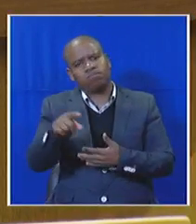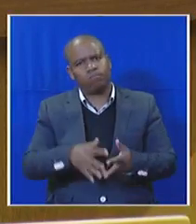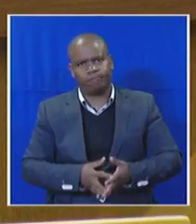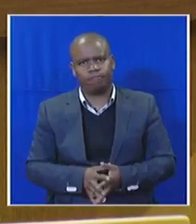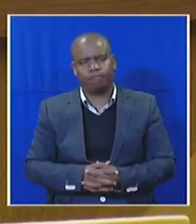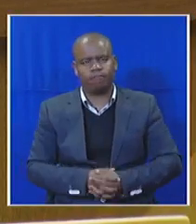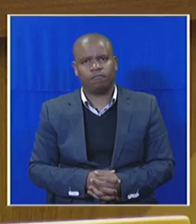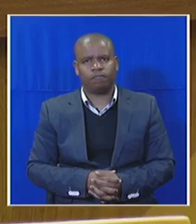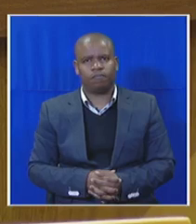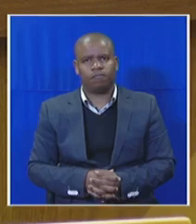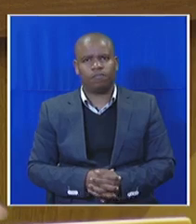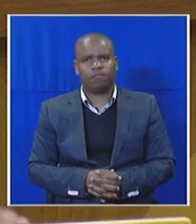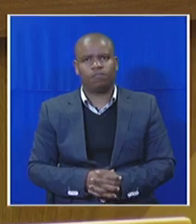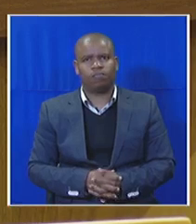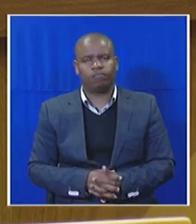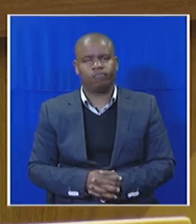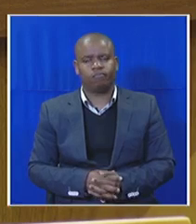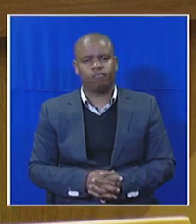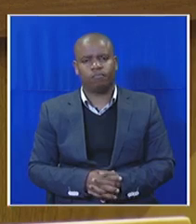Thank you. Thank you,